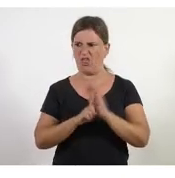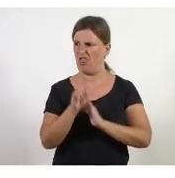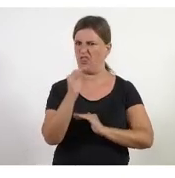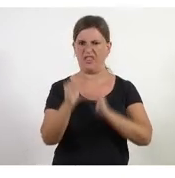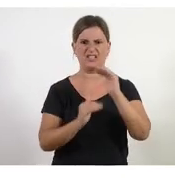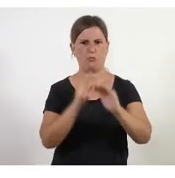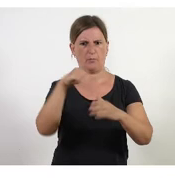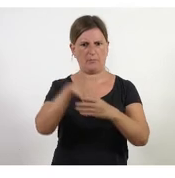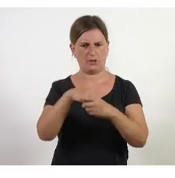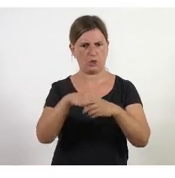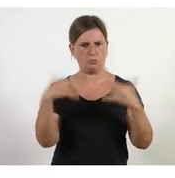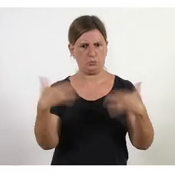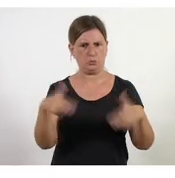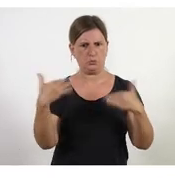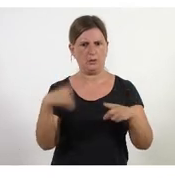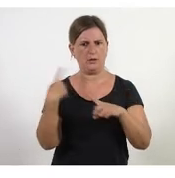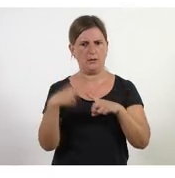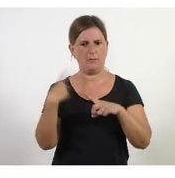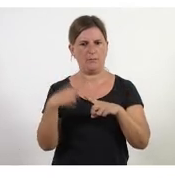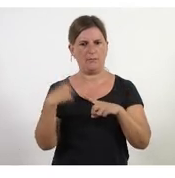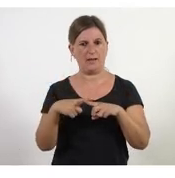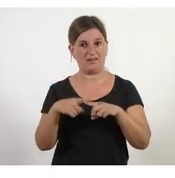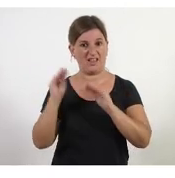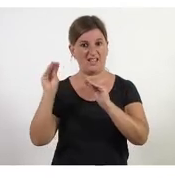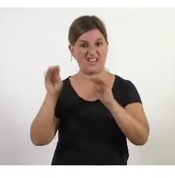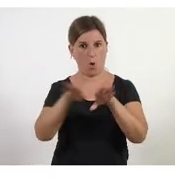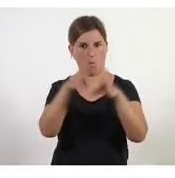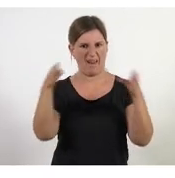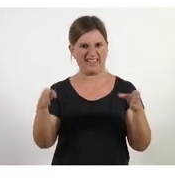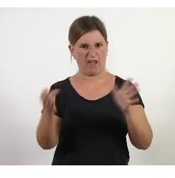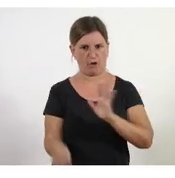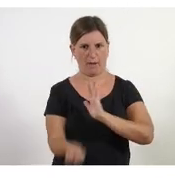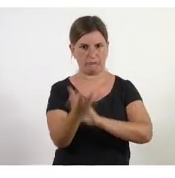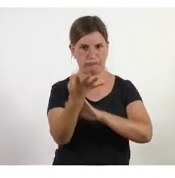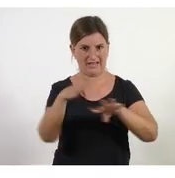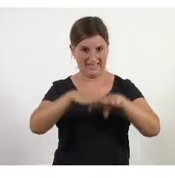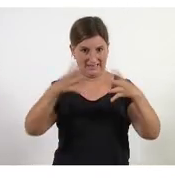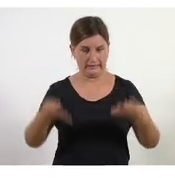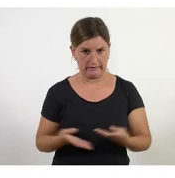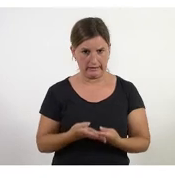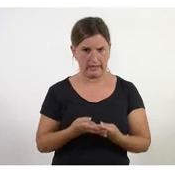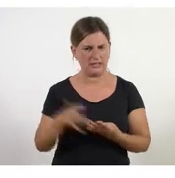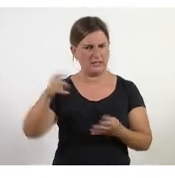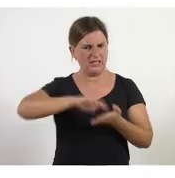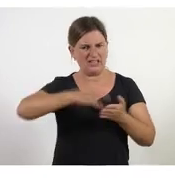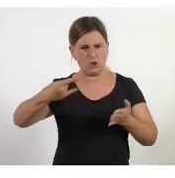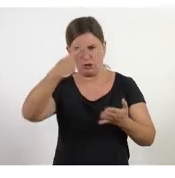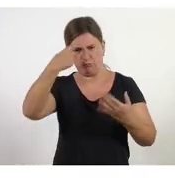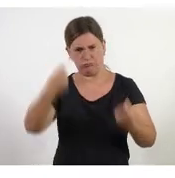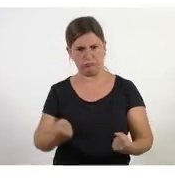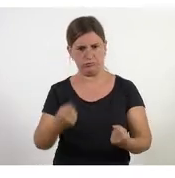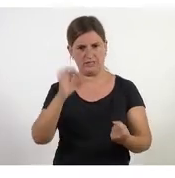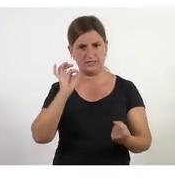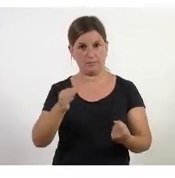elevadíssim perquè justament desenvolupen la seva pròpia plataforma. Són persones molt tecnològiques, però en el seu dia a